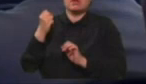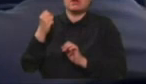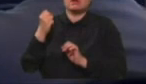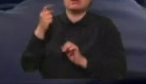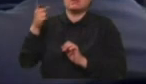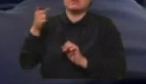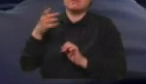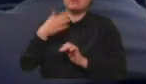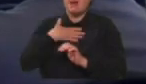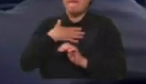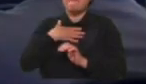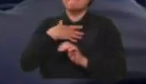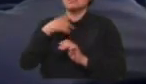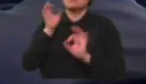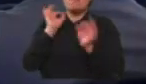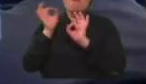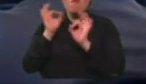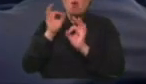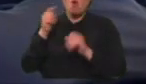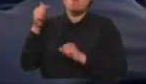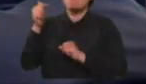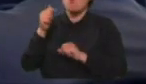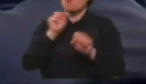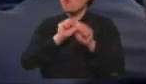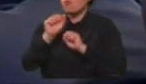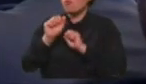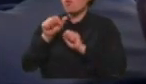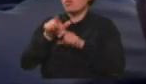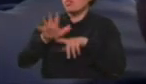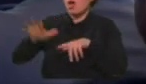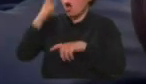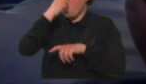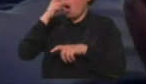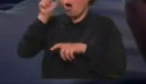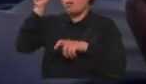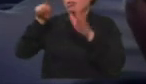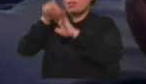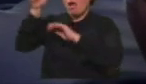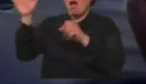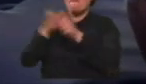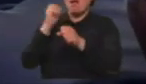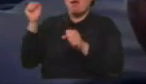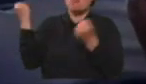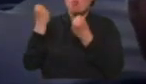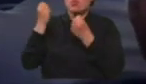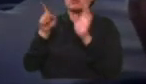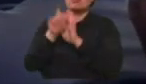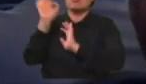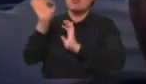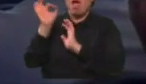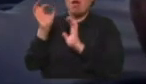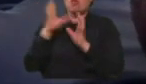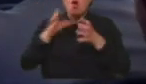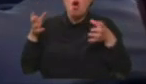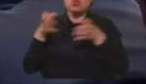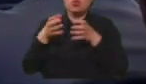że dane rozkładowe też powinny być w obszarze zainteresowań takiego pełnomocnika, czy też jego zespołu, tak? Czyli